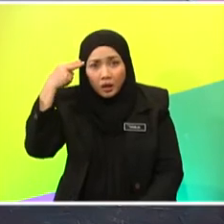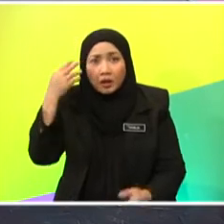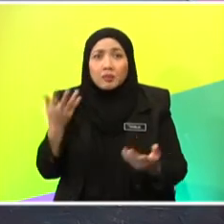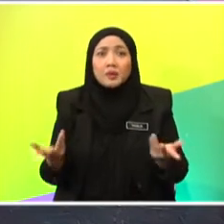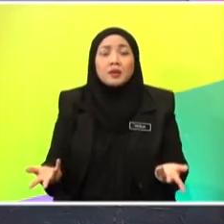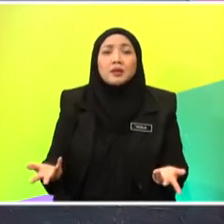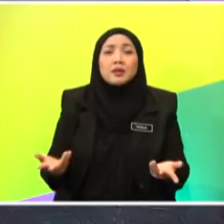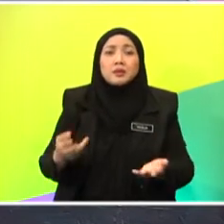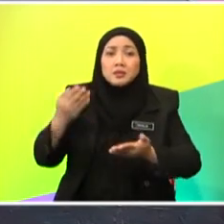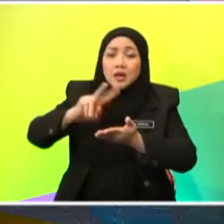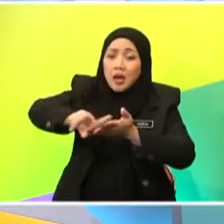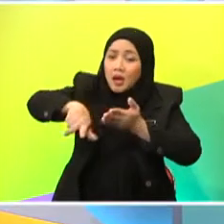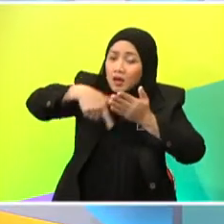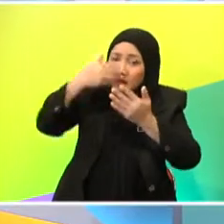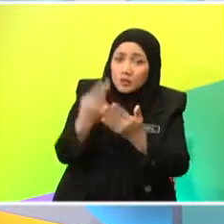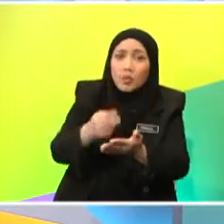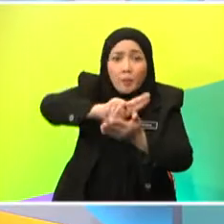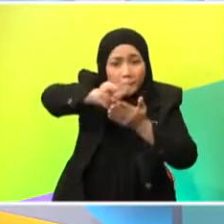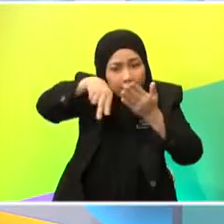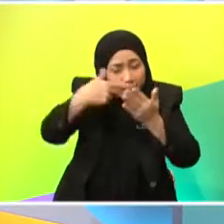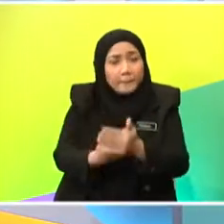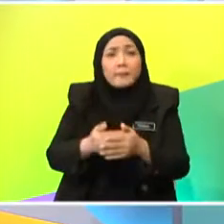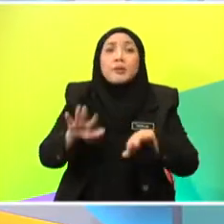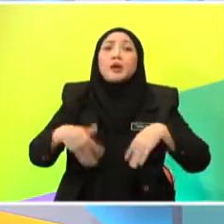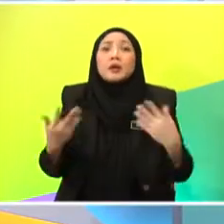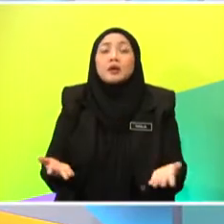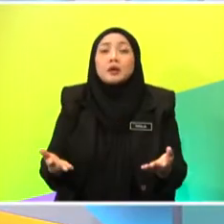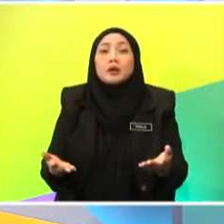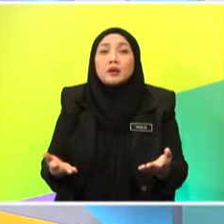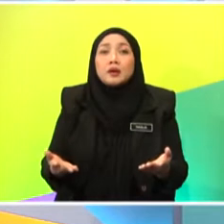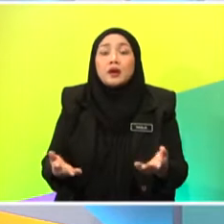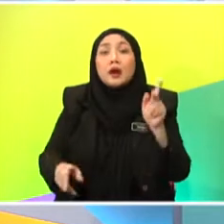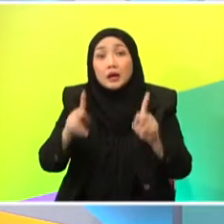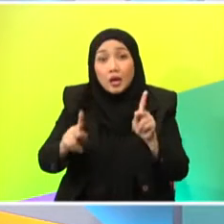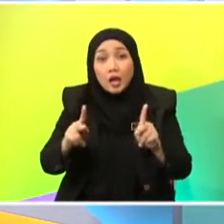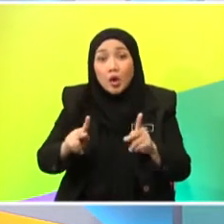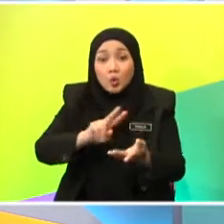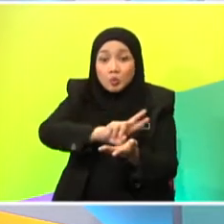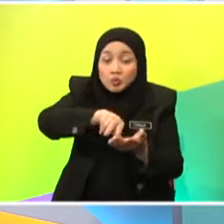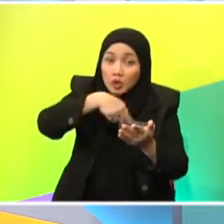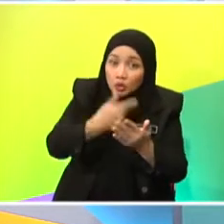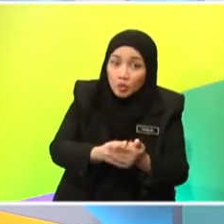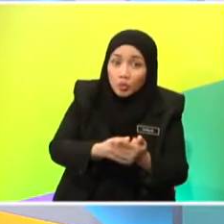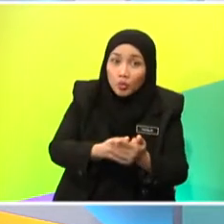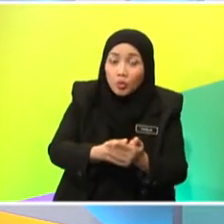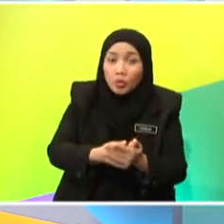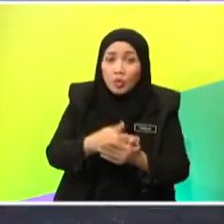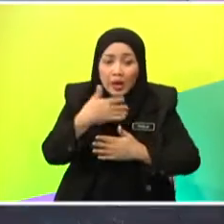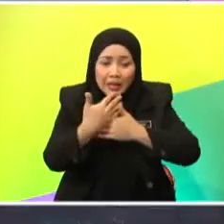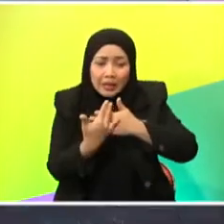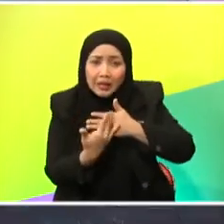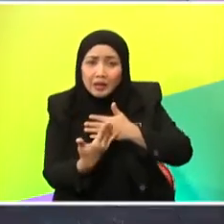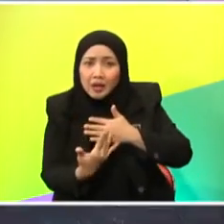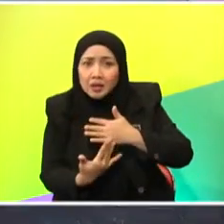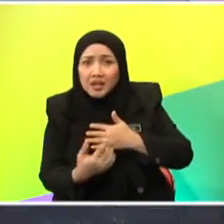mu lah rusak tuh satu rusak boleh beli kalau jatuh buka kepala bibir berdarah gigi patah HP